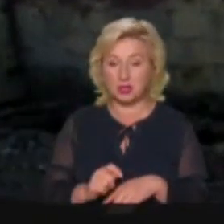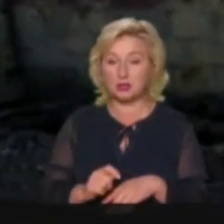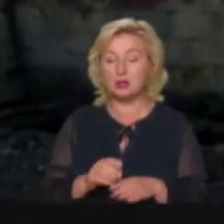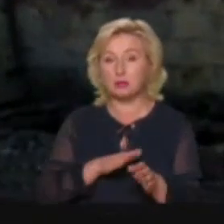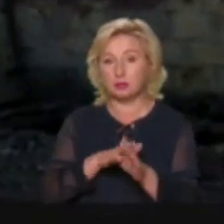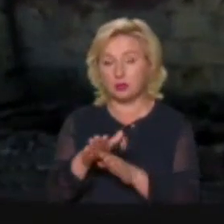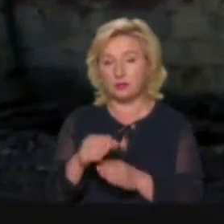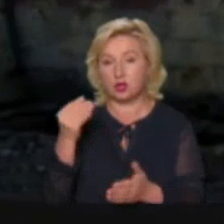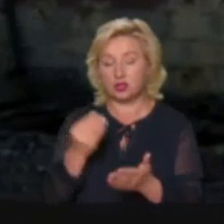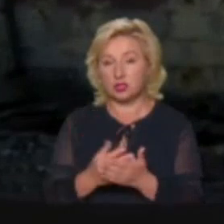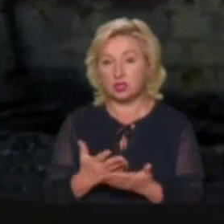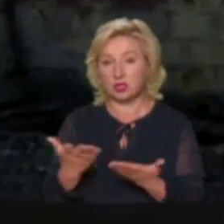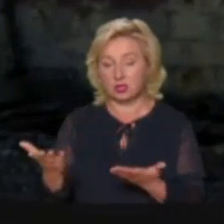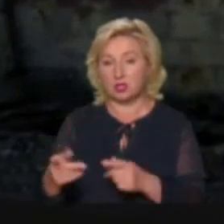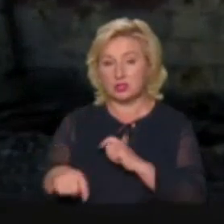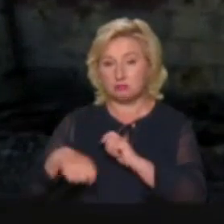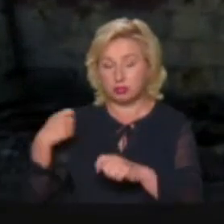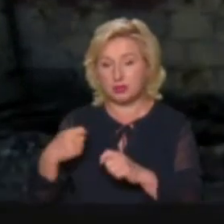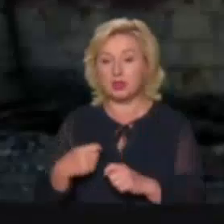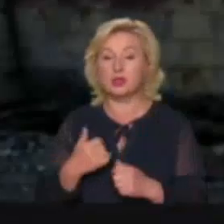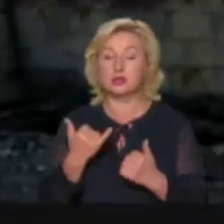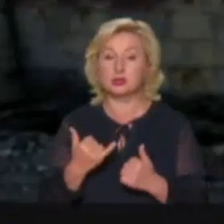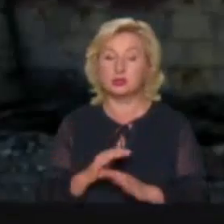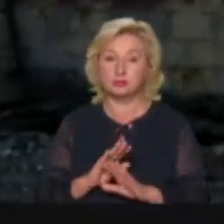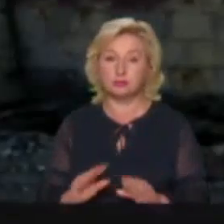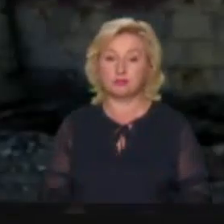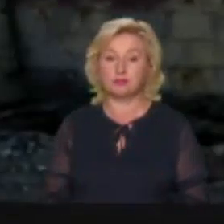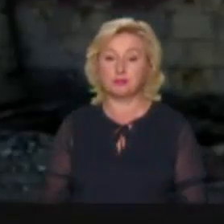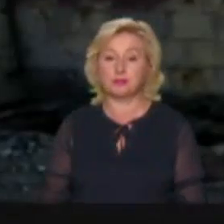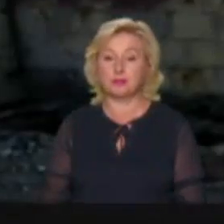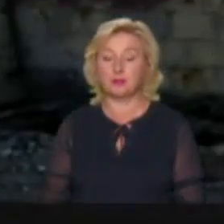повністю оцінити картину. А на цьому у мене все. З вами були Юлія Махових та Олексій Баклайкін, телеканал «Київ».